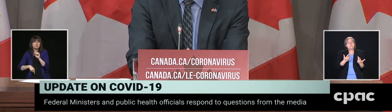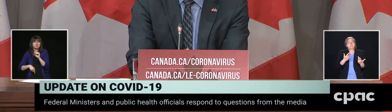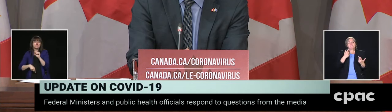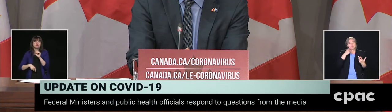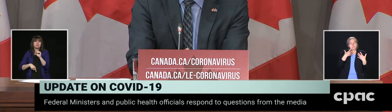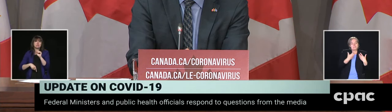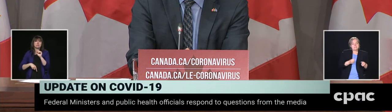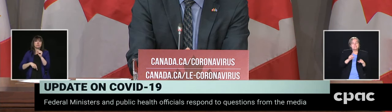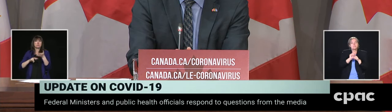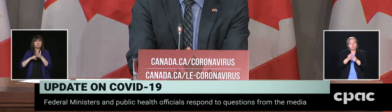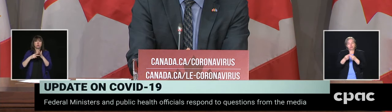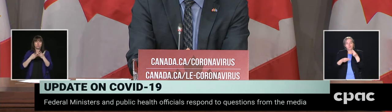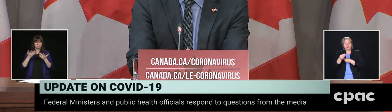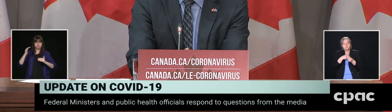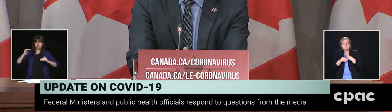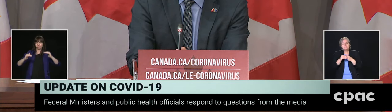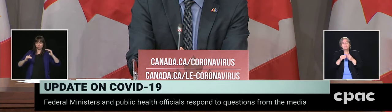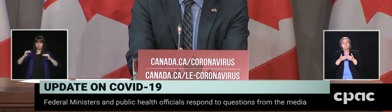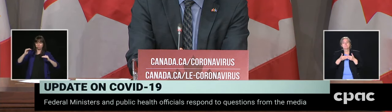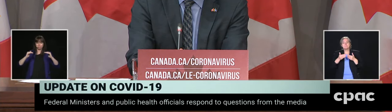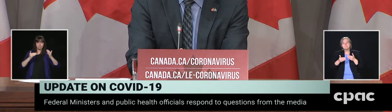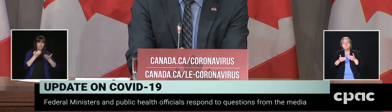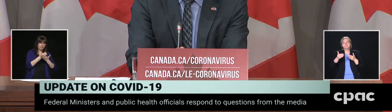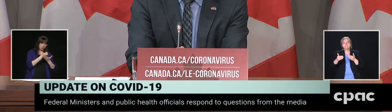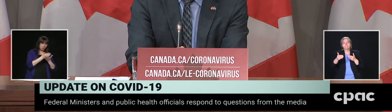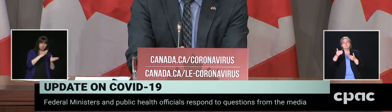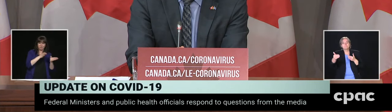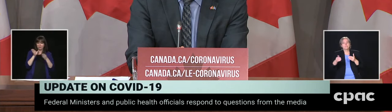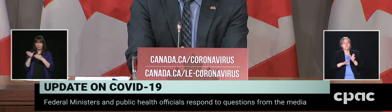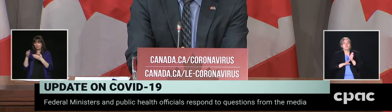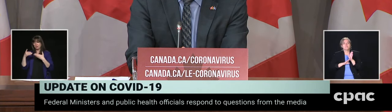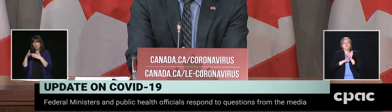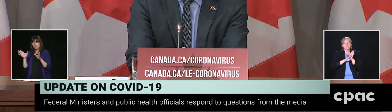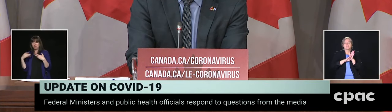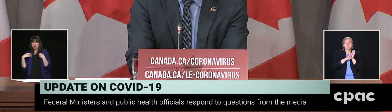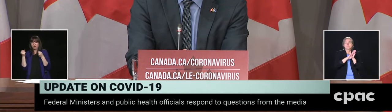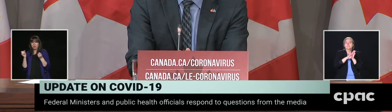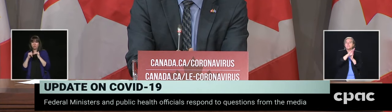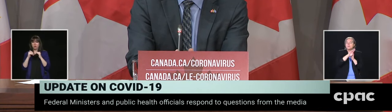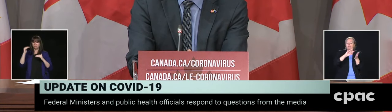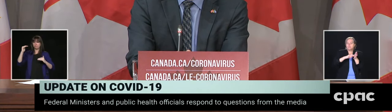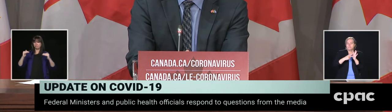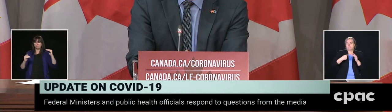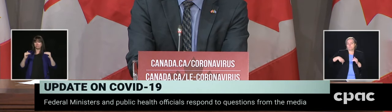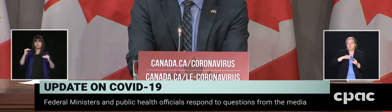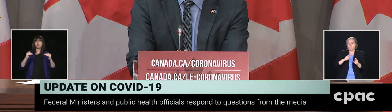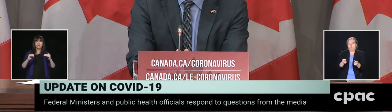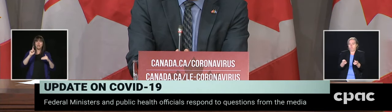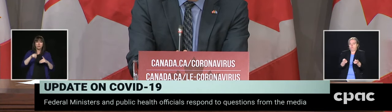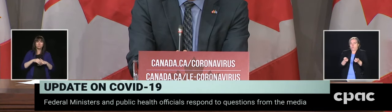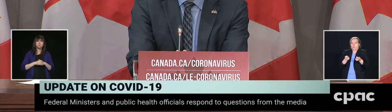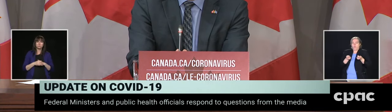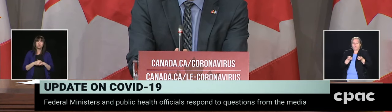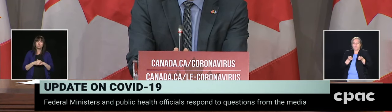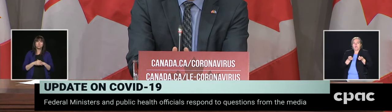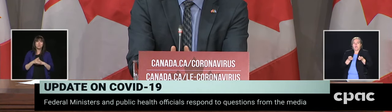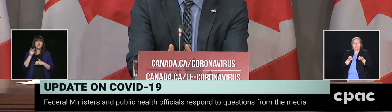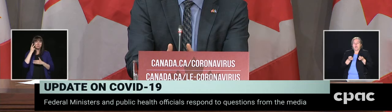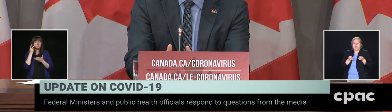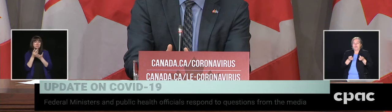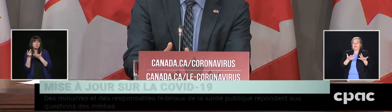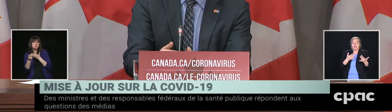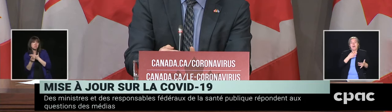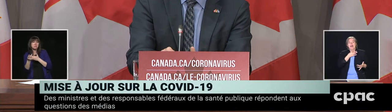situation au cours des prochaines semaines et des prochains mois, il faut être très prudent. Alors, c'est pour ça que, même si on a tous envie, on a tous hâte là,